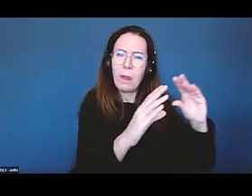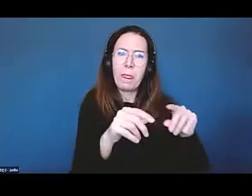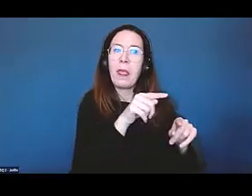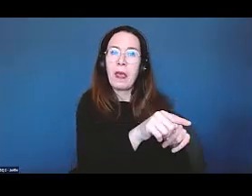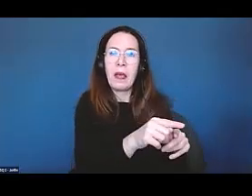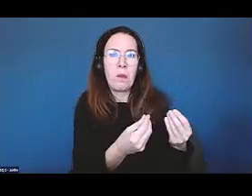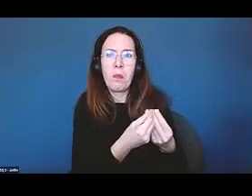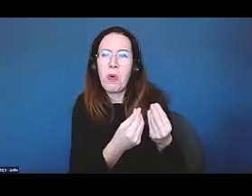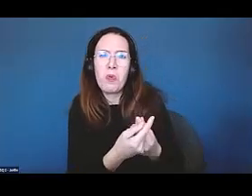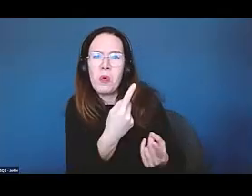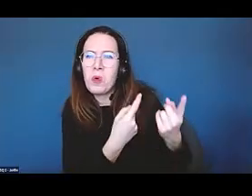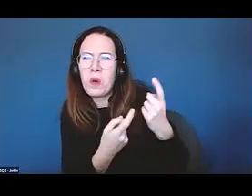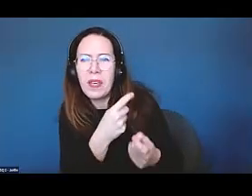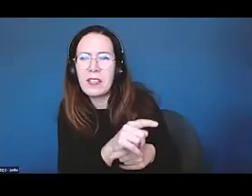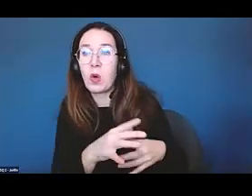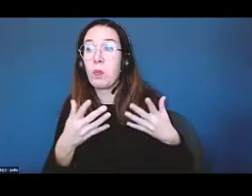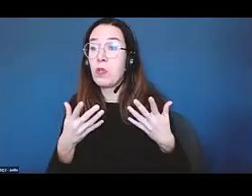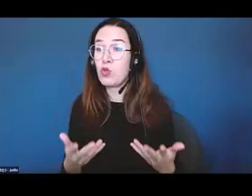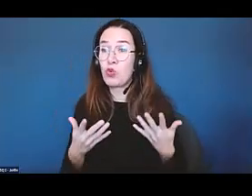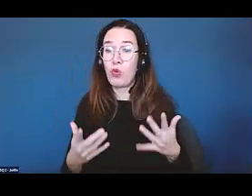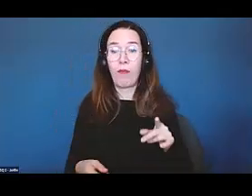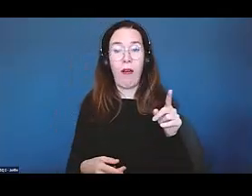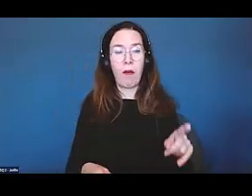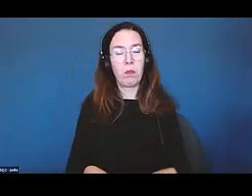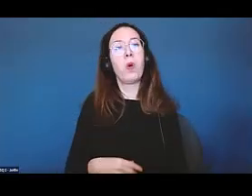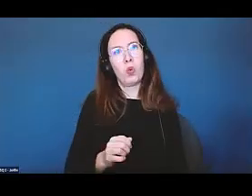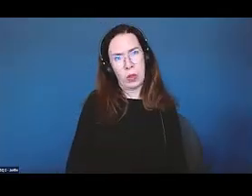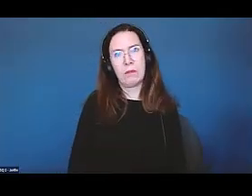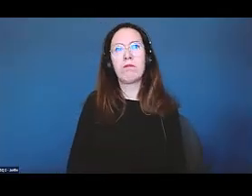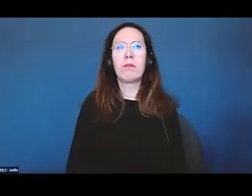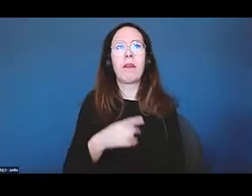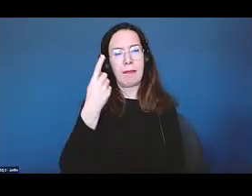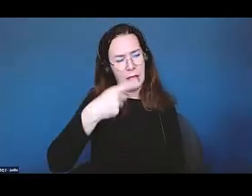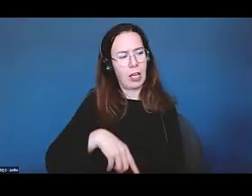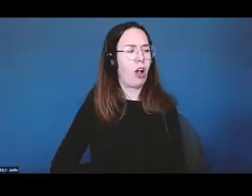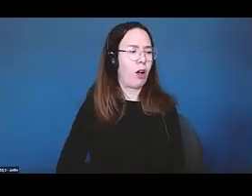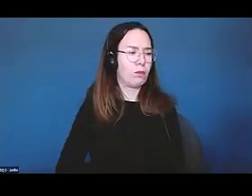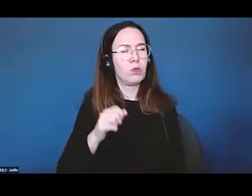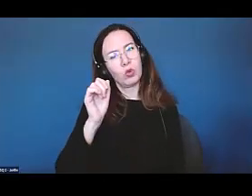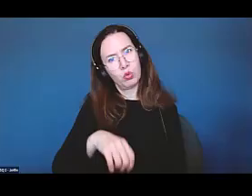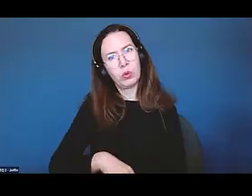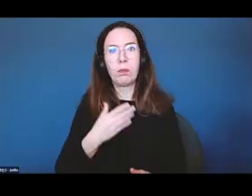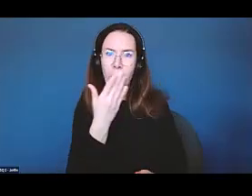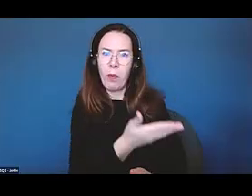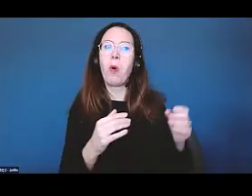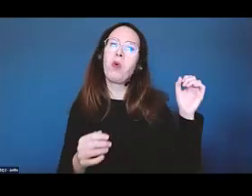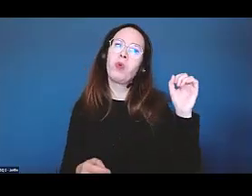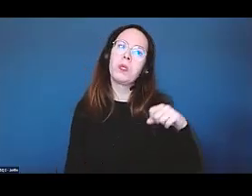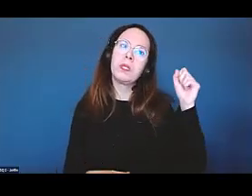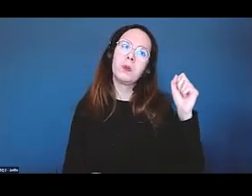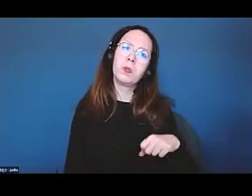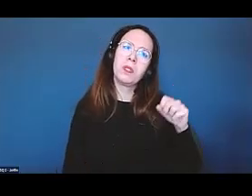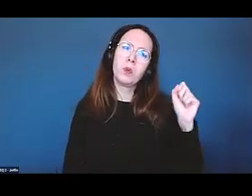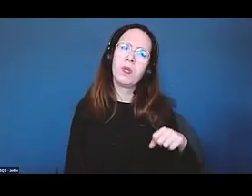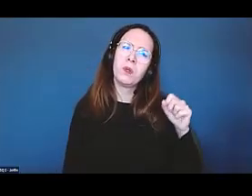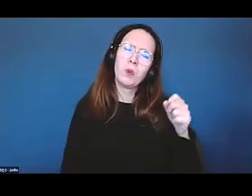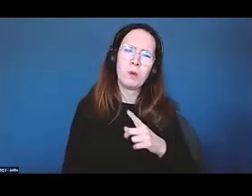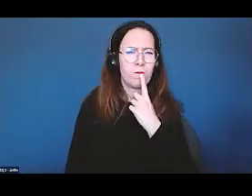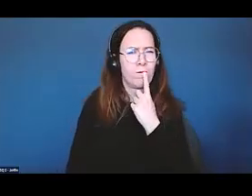qu'elle posait à peine de questions et que souvent elle était juste d'accord avec tout ce qu'on proposait.